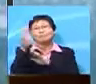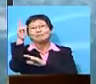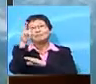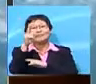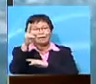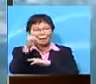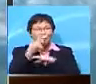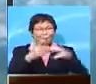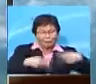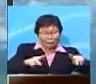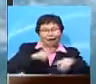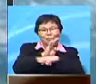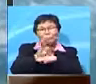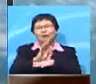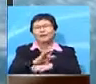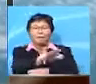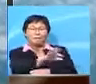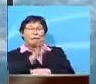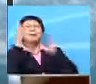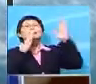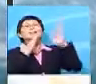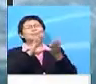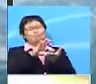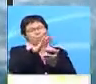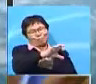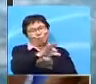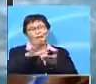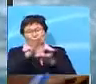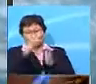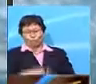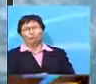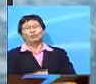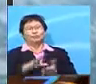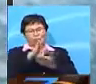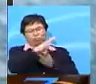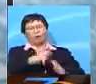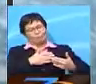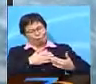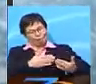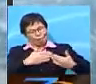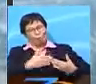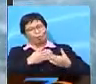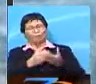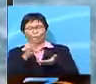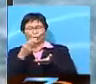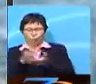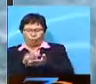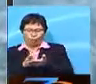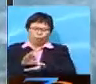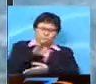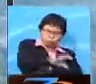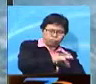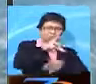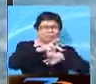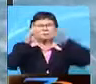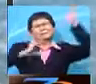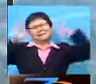Malaysia sebagai destinasi pelaburan. Pelabur nyata kekal komited untuk menanam modal di Malaysia.